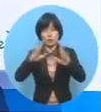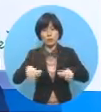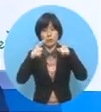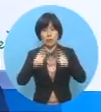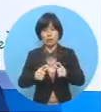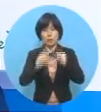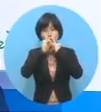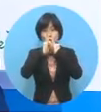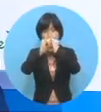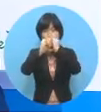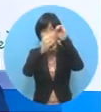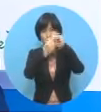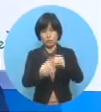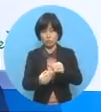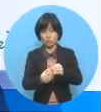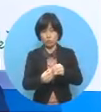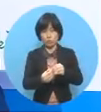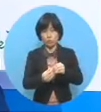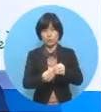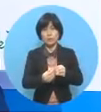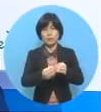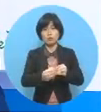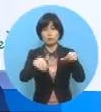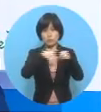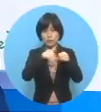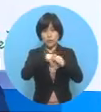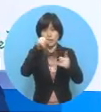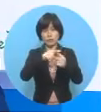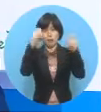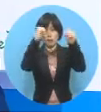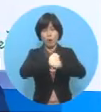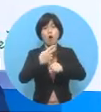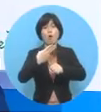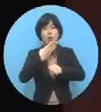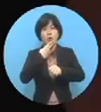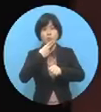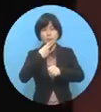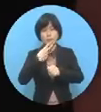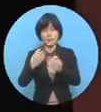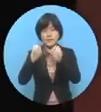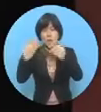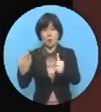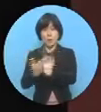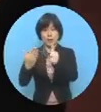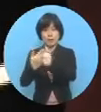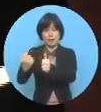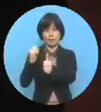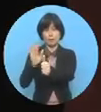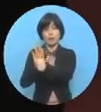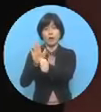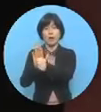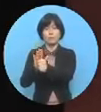무엇보다 지역의 우수한 전통문화예술 자산을 사장하지 않고 지역발전의 신성장